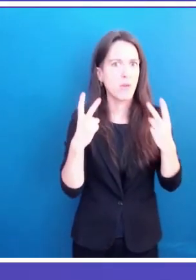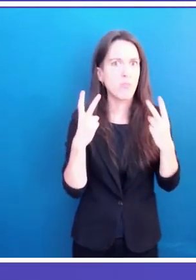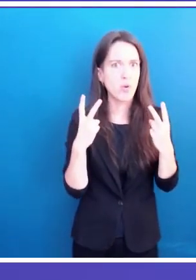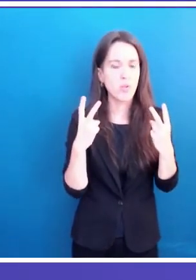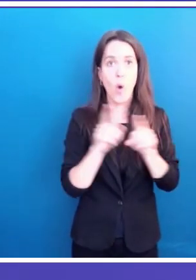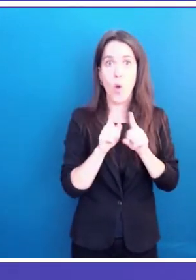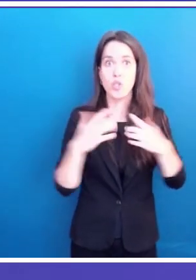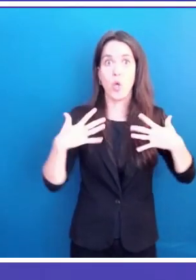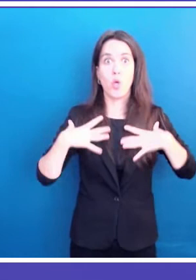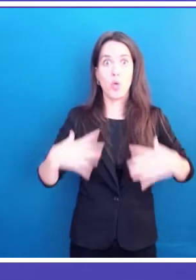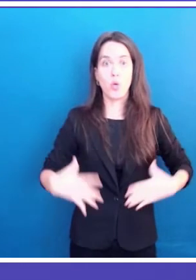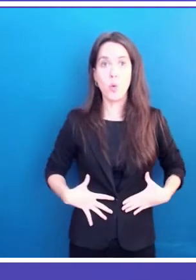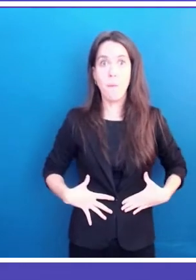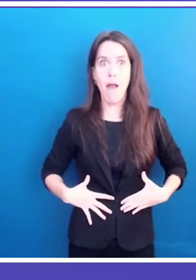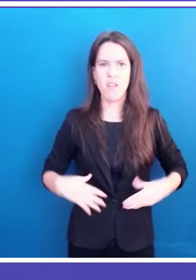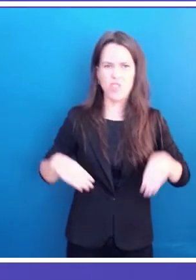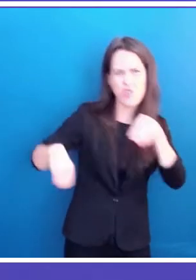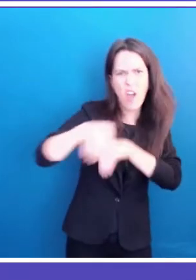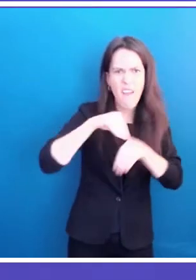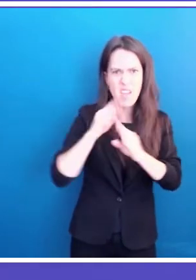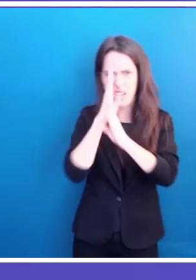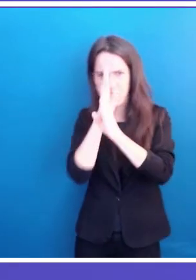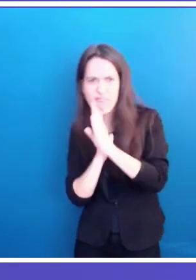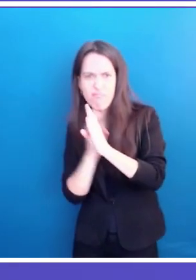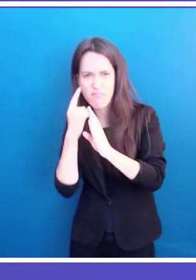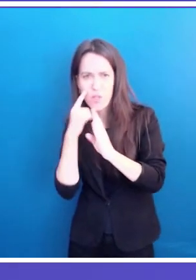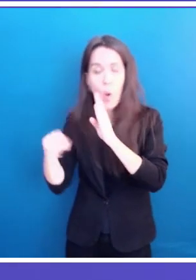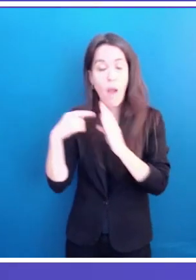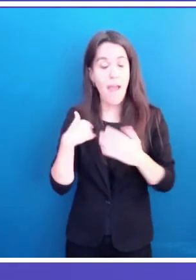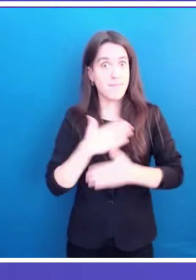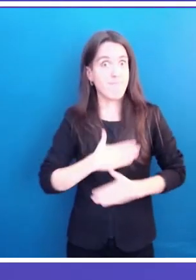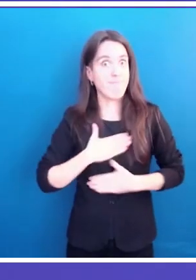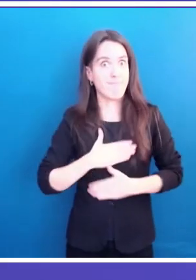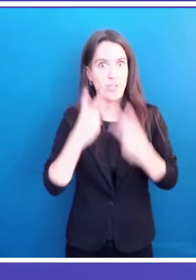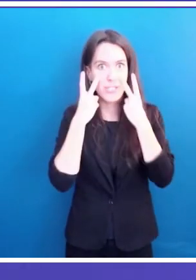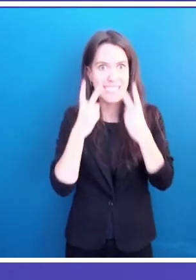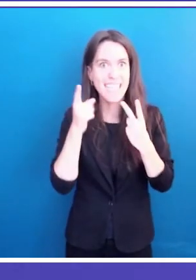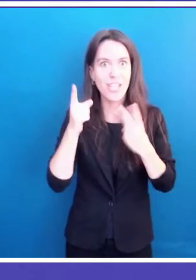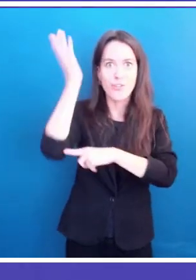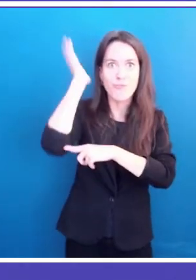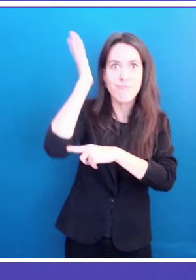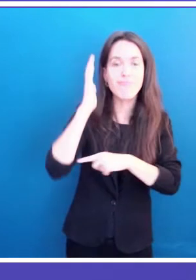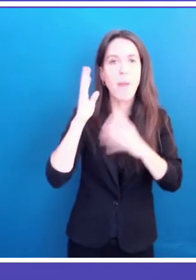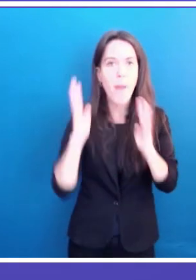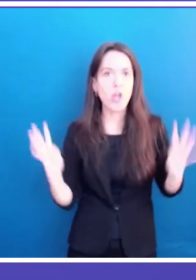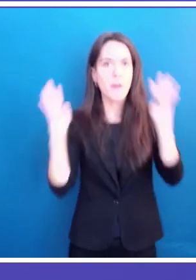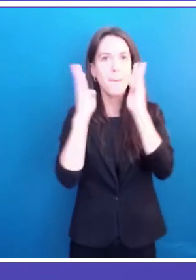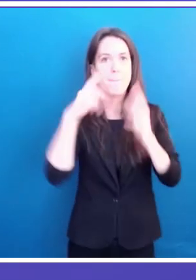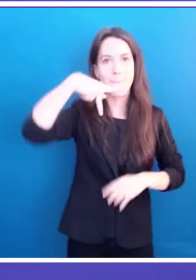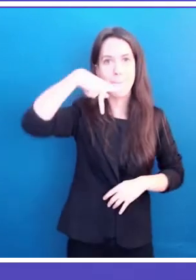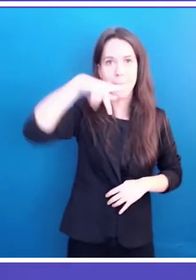جديدة، وأنا فعلا مسرورة جدا لأنني سمعتك تتكلمين عن المساواة،